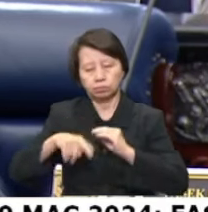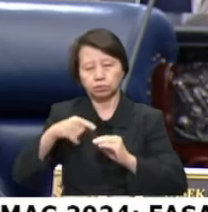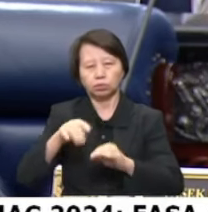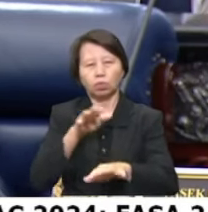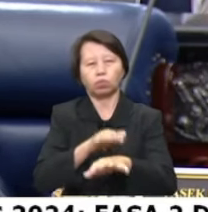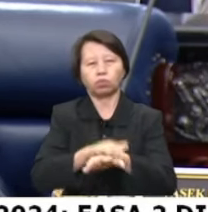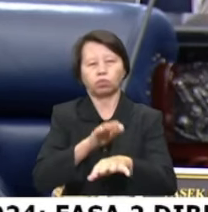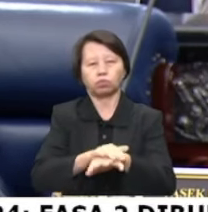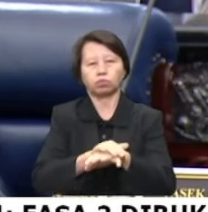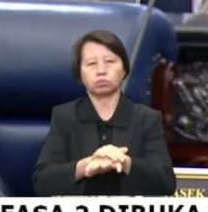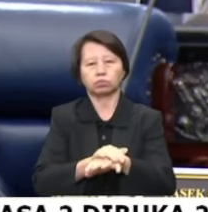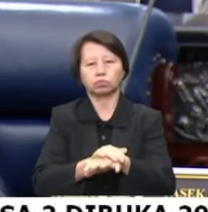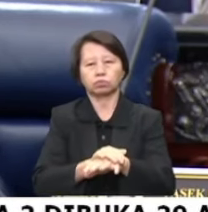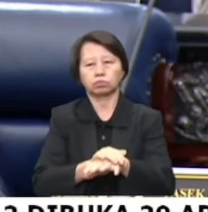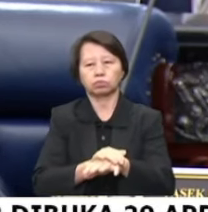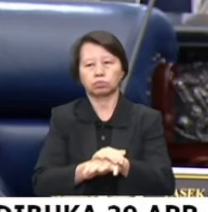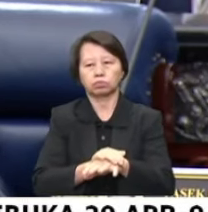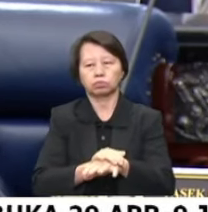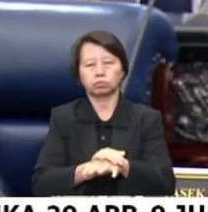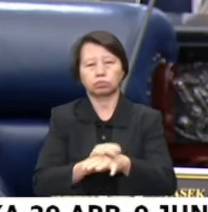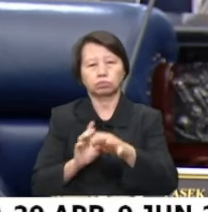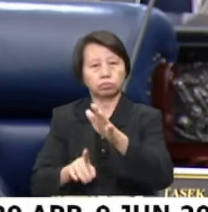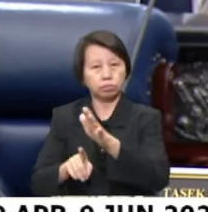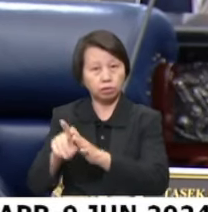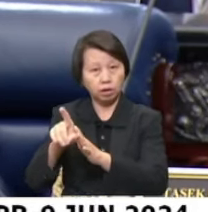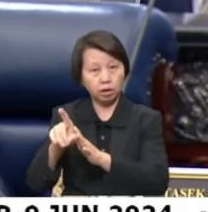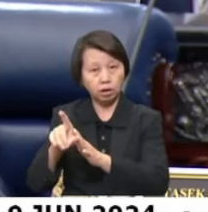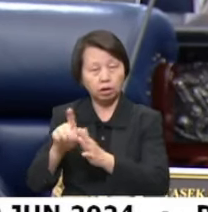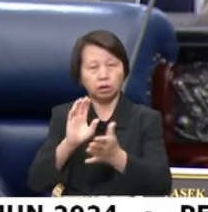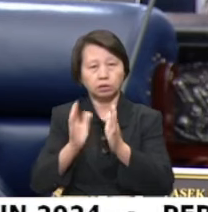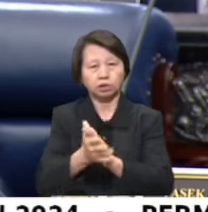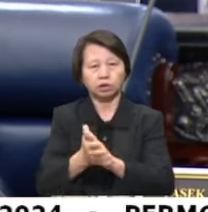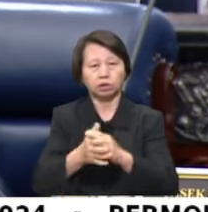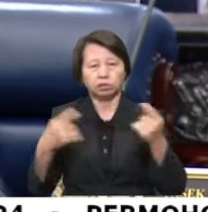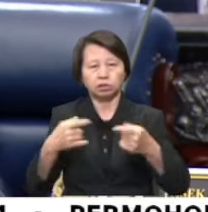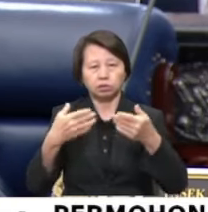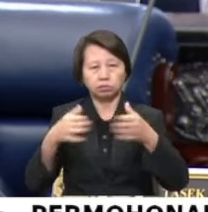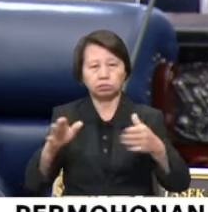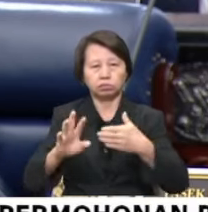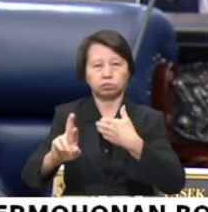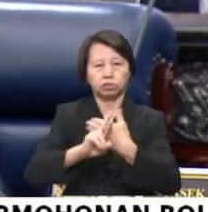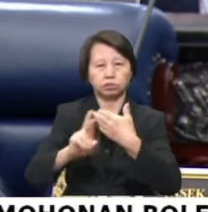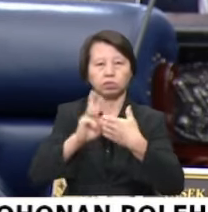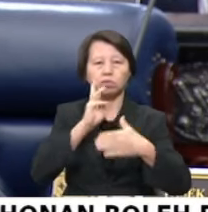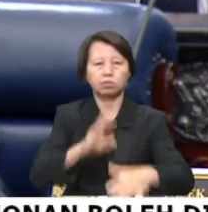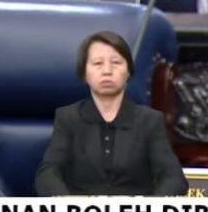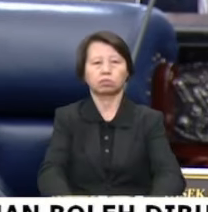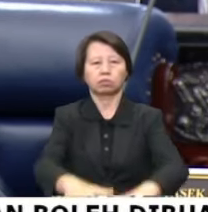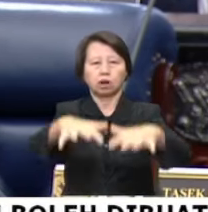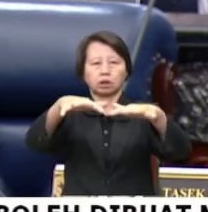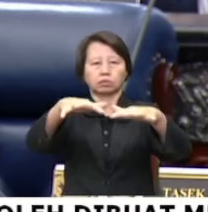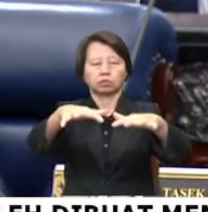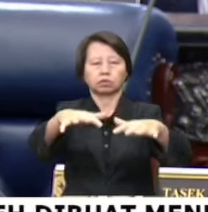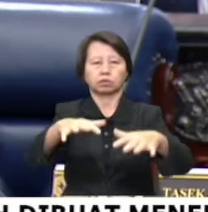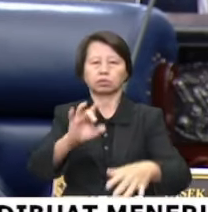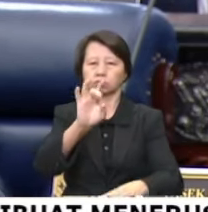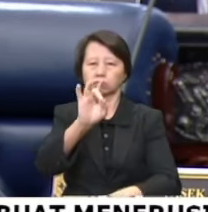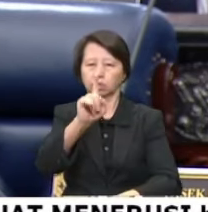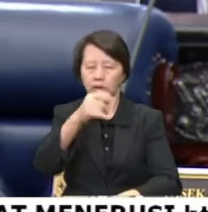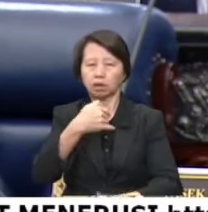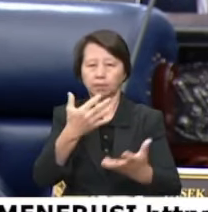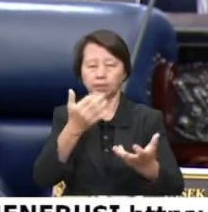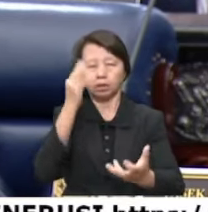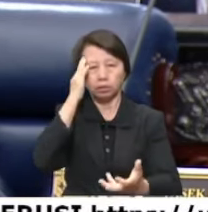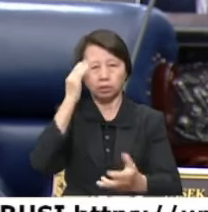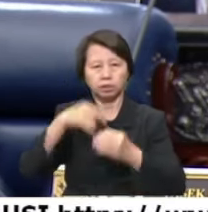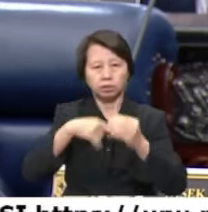kepadatan pembangunan ataupun pocket development sehingga menyebabkan ia sering terdedah kepada risiko banjir? Dan satu lagi ialah saya ingin tahu berkaitan